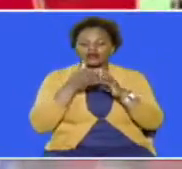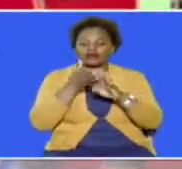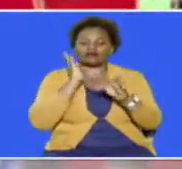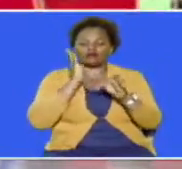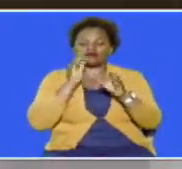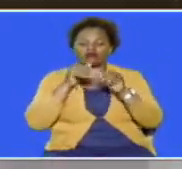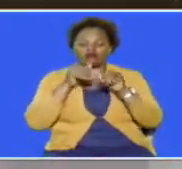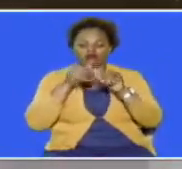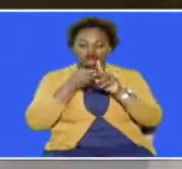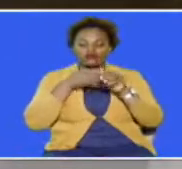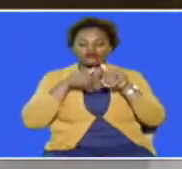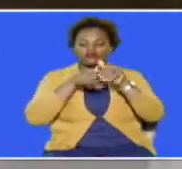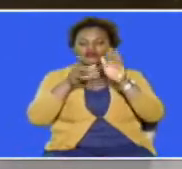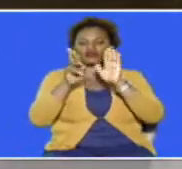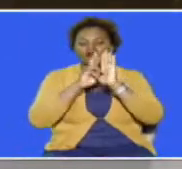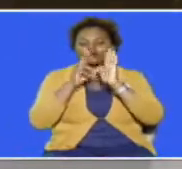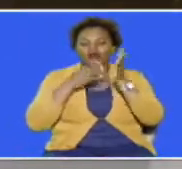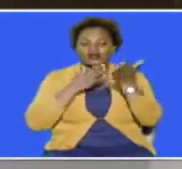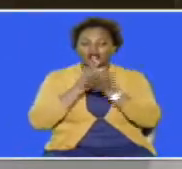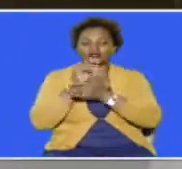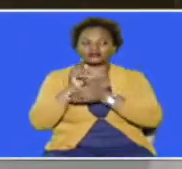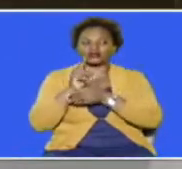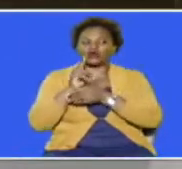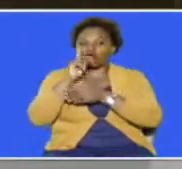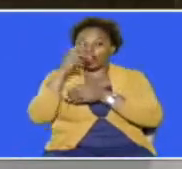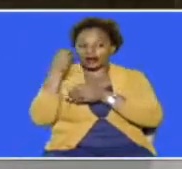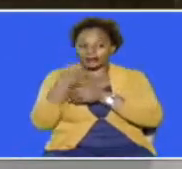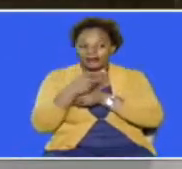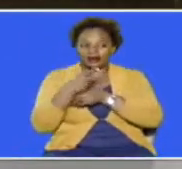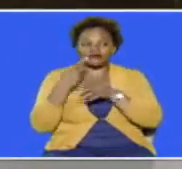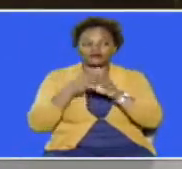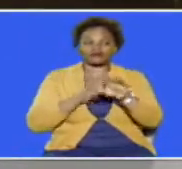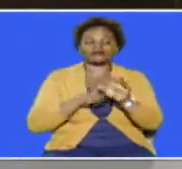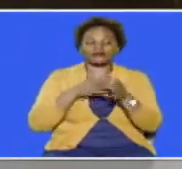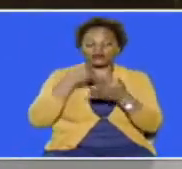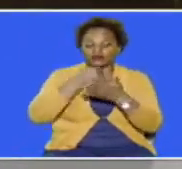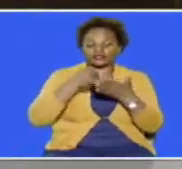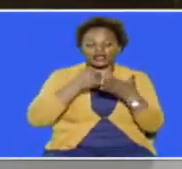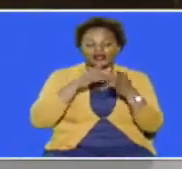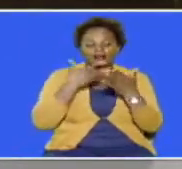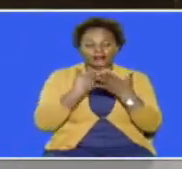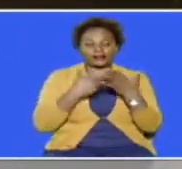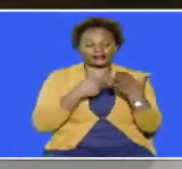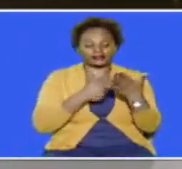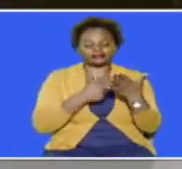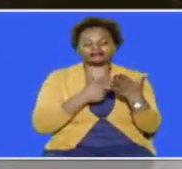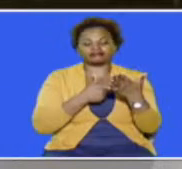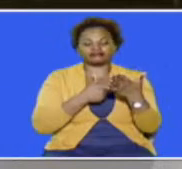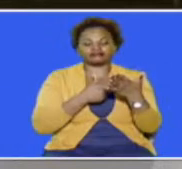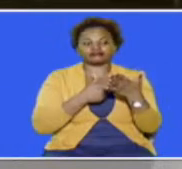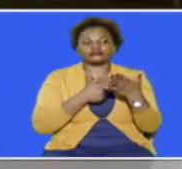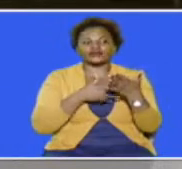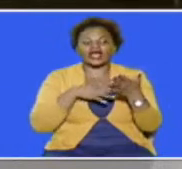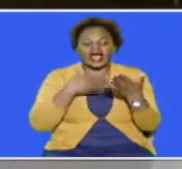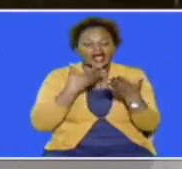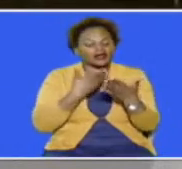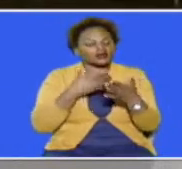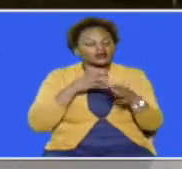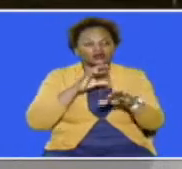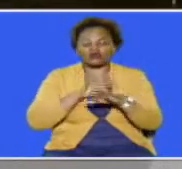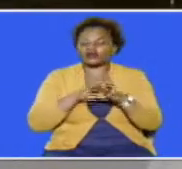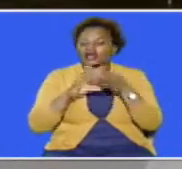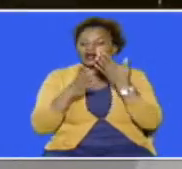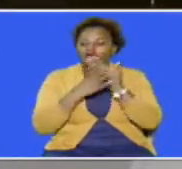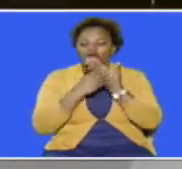kauli ya umoja. Today is exactly 1 month from the date we signed that document and we have not received a